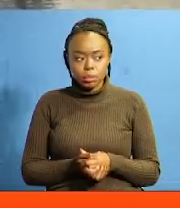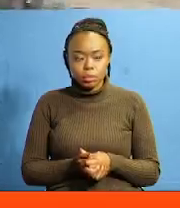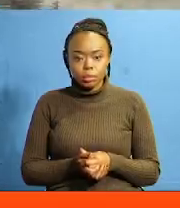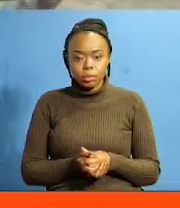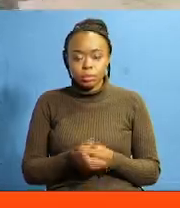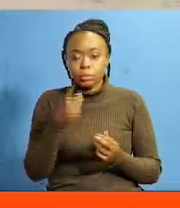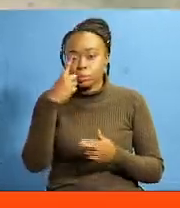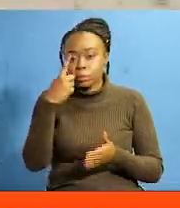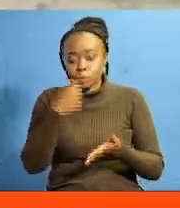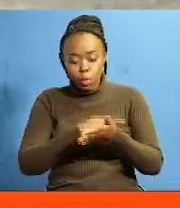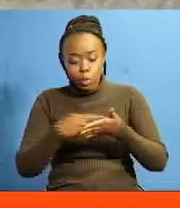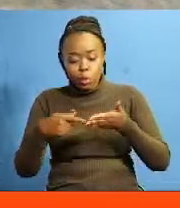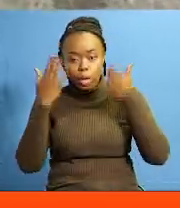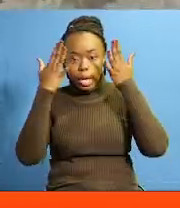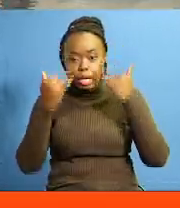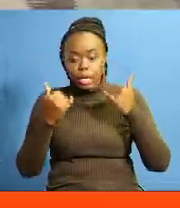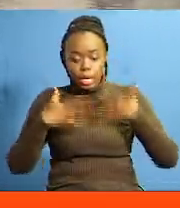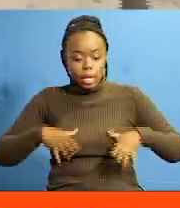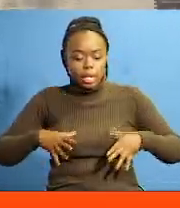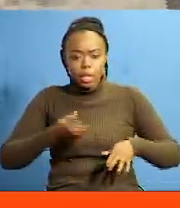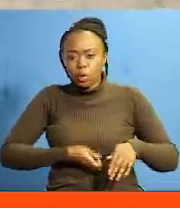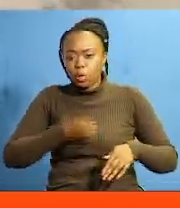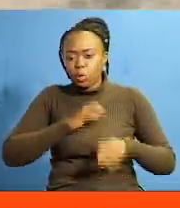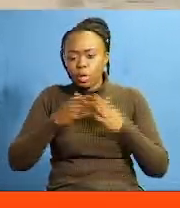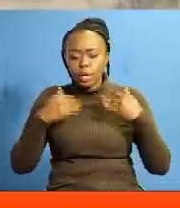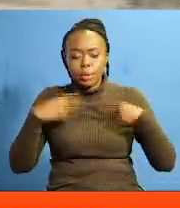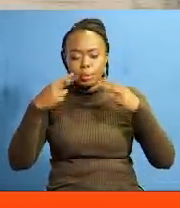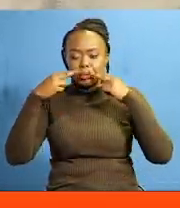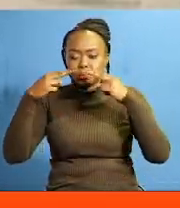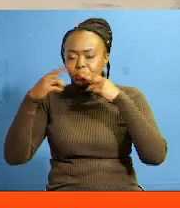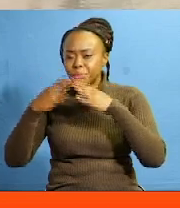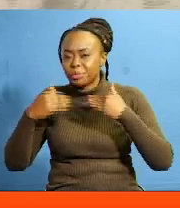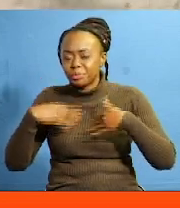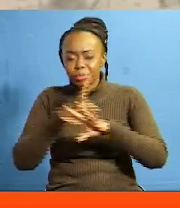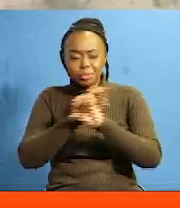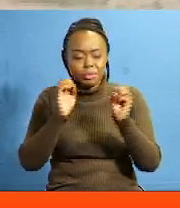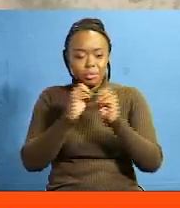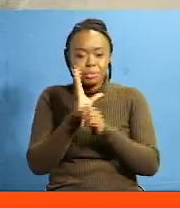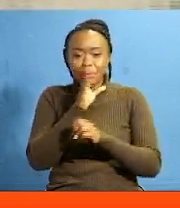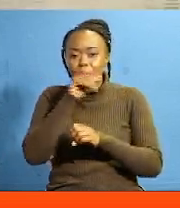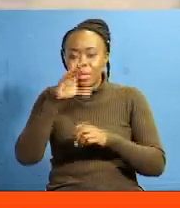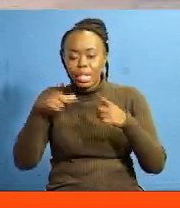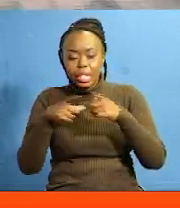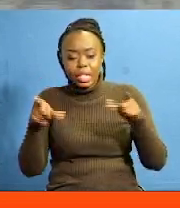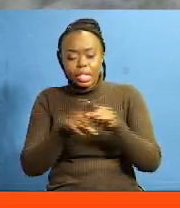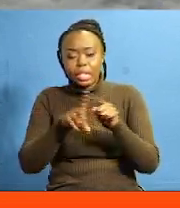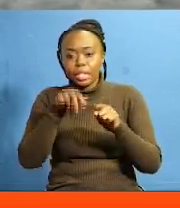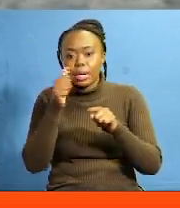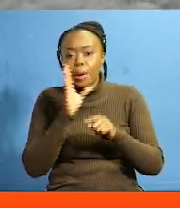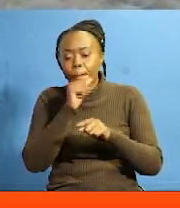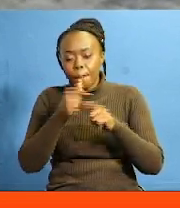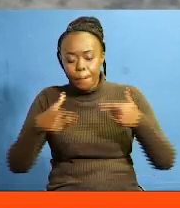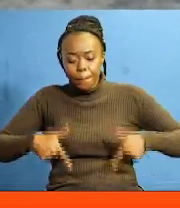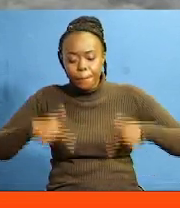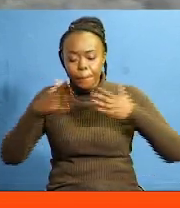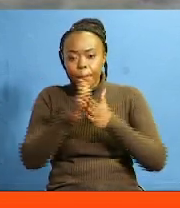Kwa wiki moja sasa, wenyeji wa Laikipia hawajakuwa na amani. Hii ni baada ya wengi wao kupoteza mashamba, wengine kupoteza maisha na